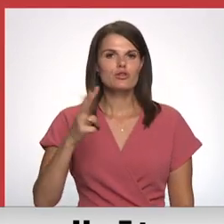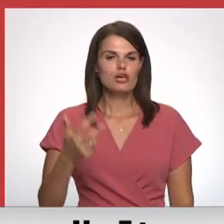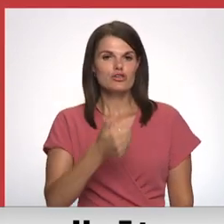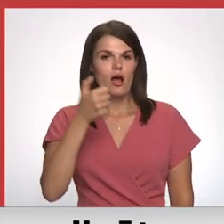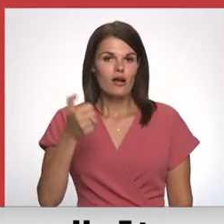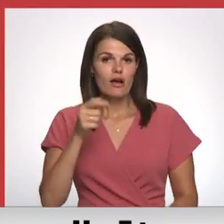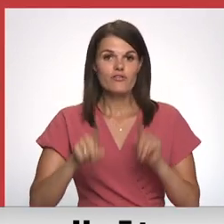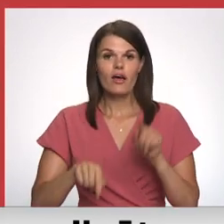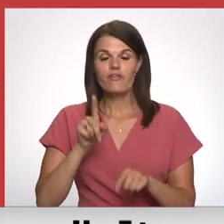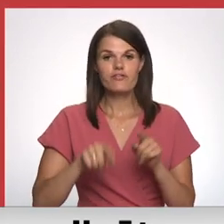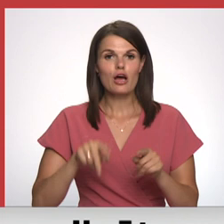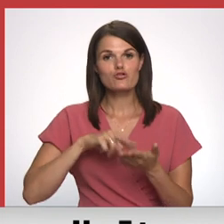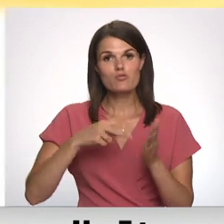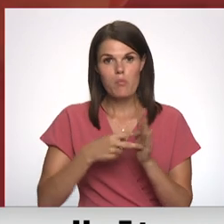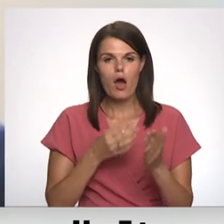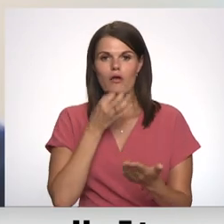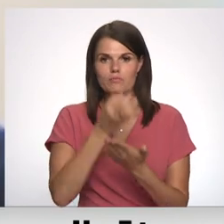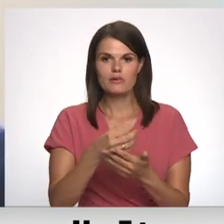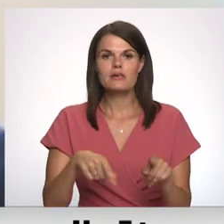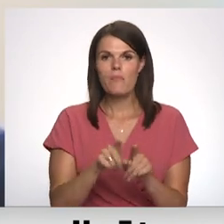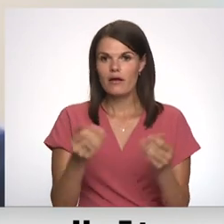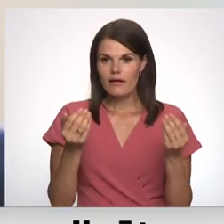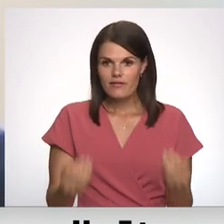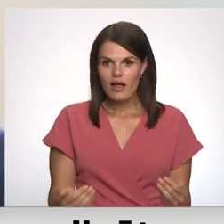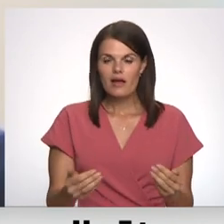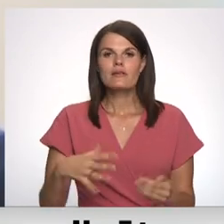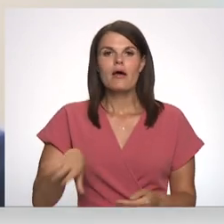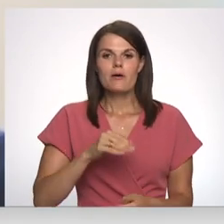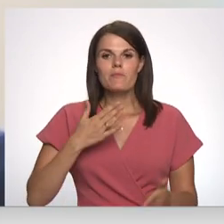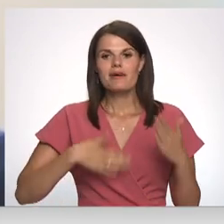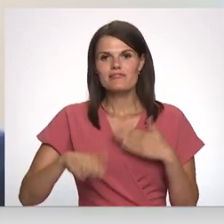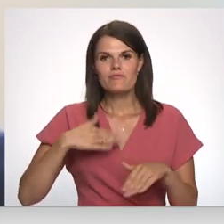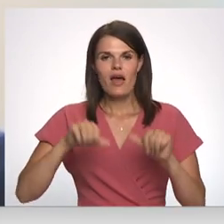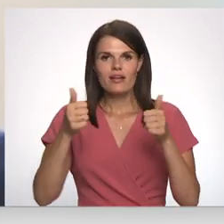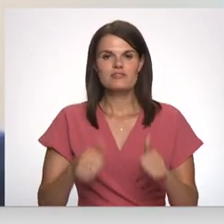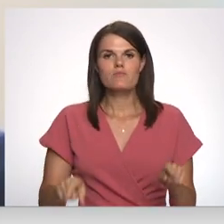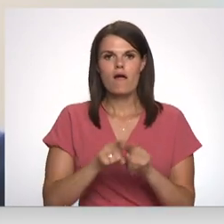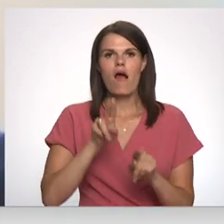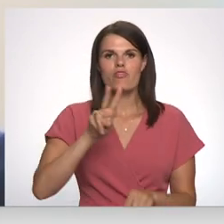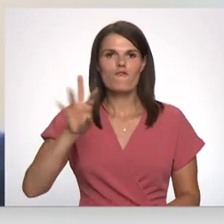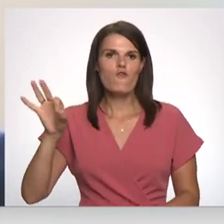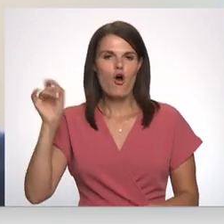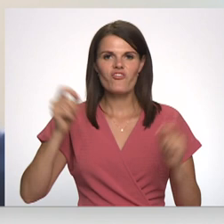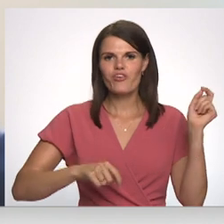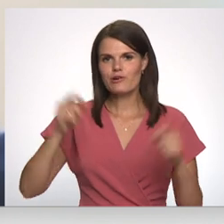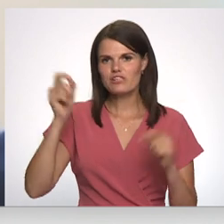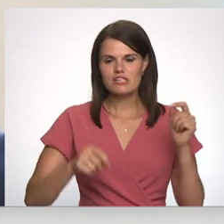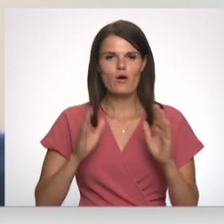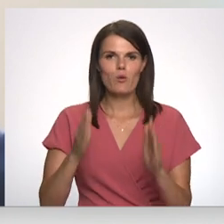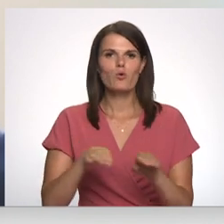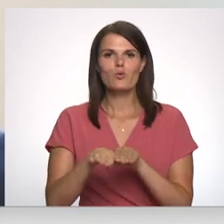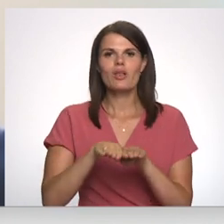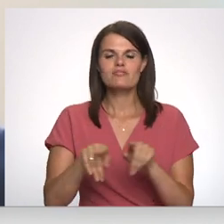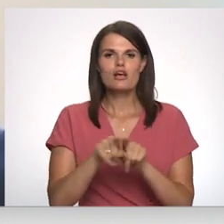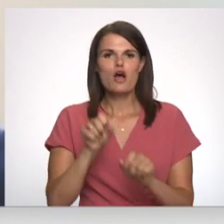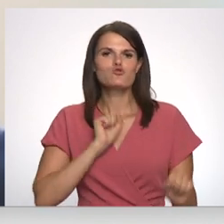no iecerēm atklāja arī RTV. Pirmkārt, mēs tiešām vēlamies izveidot tādu kā NVO festivālu, kurus būtu līdzīgi sporta